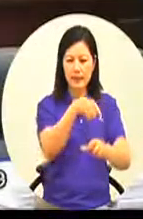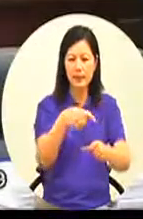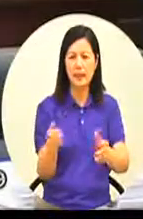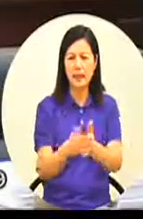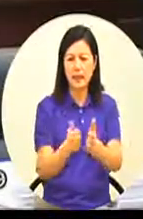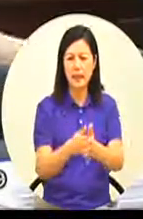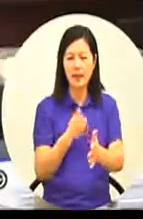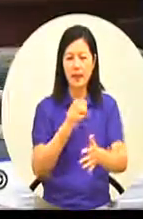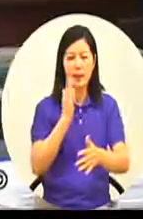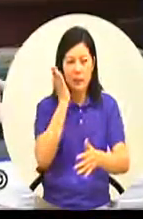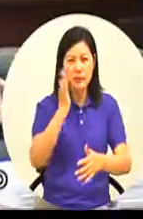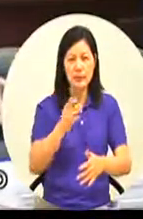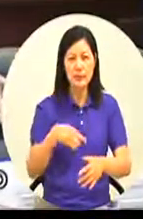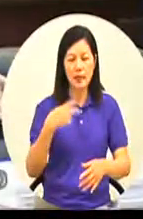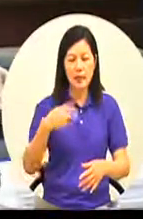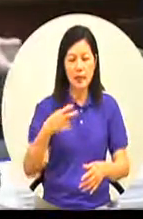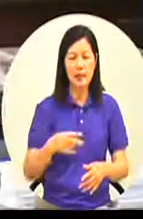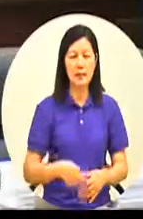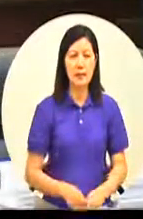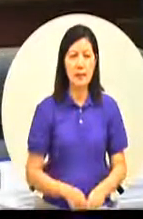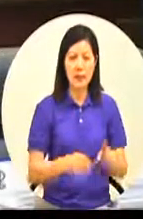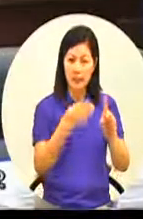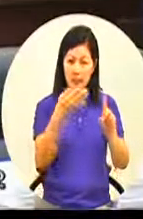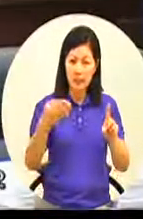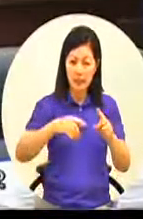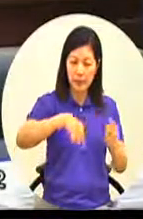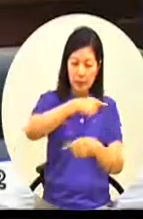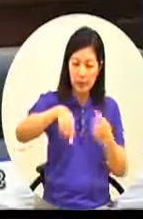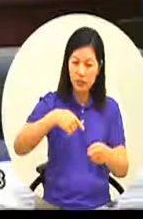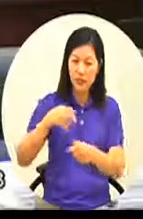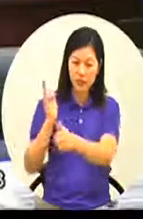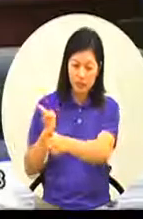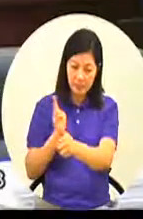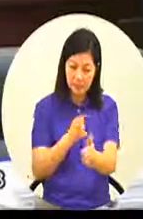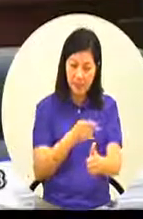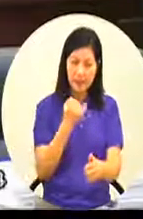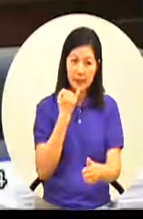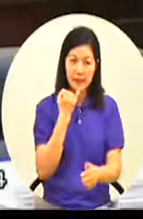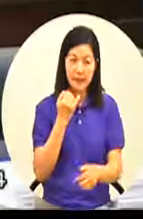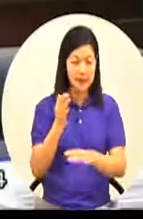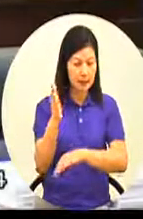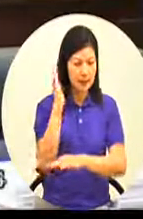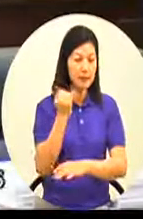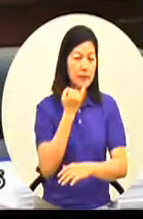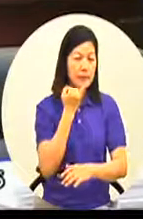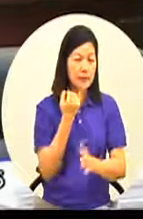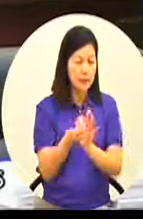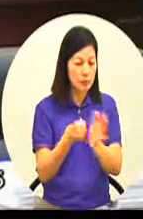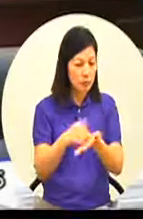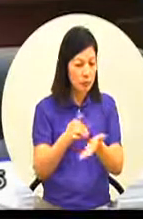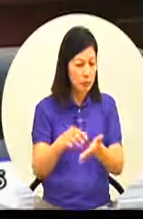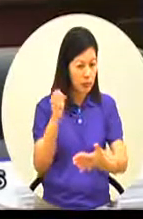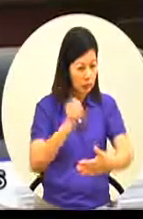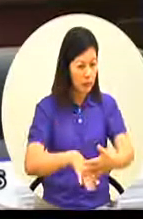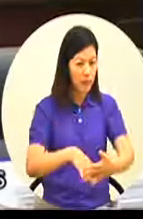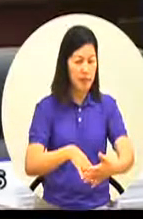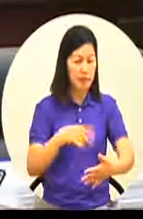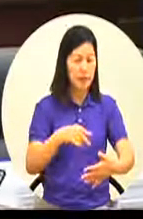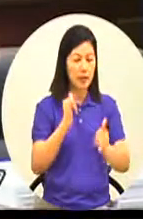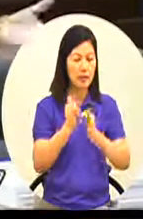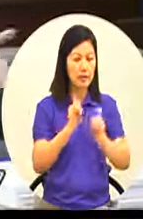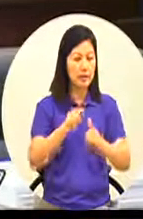负责把它再转就好了。啊，我觉得这个政府是可以编预算来做，而且可以让我们的市民信任感的